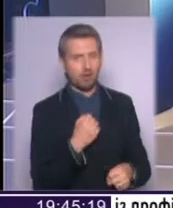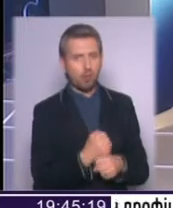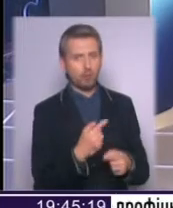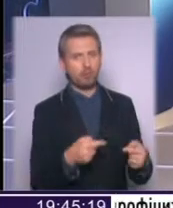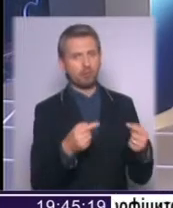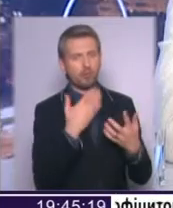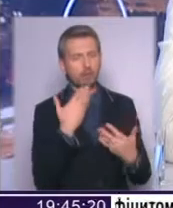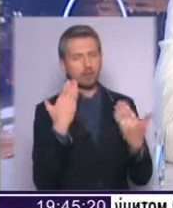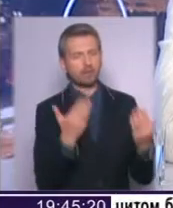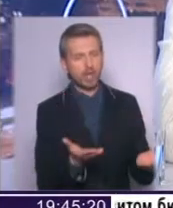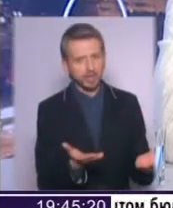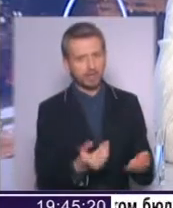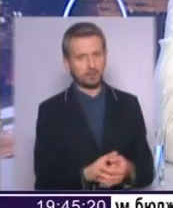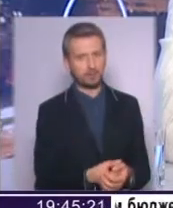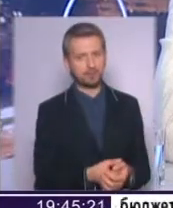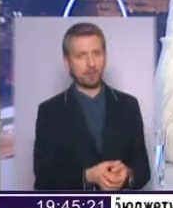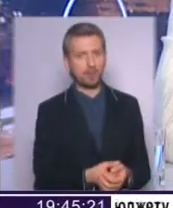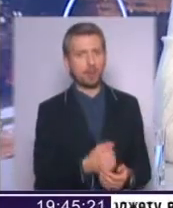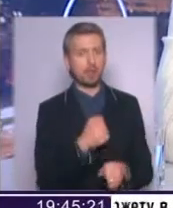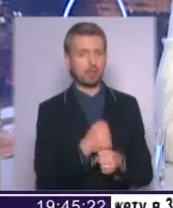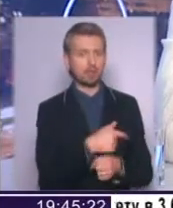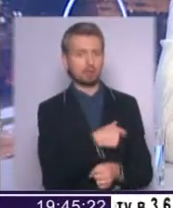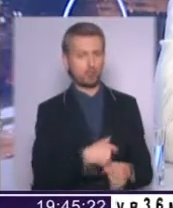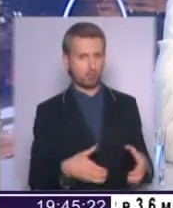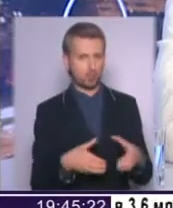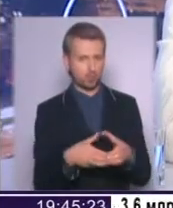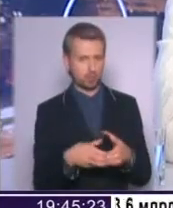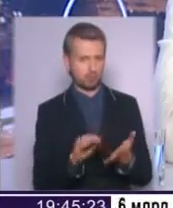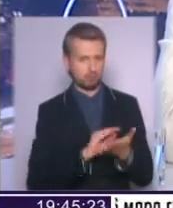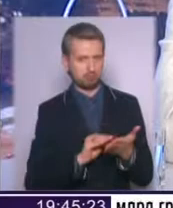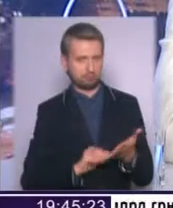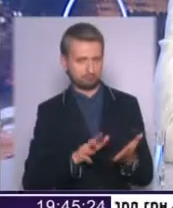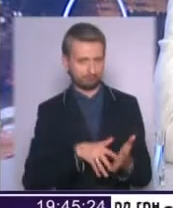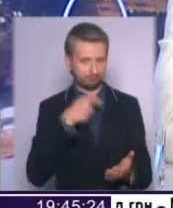звернення. Зробимо депутатської групи звернення.